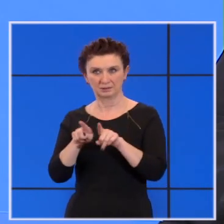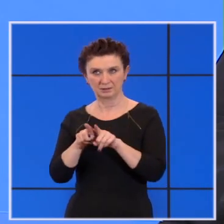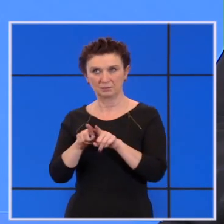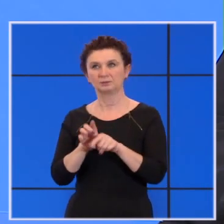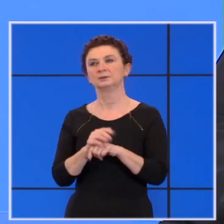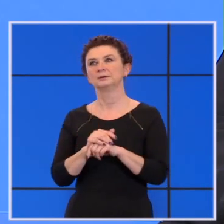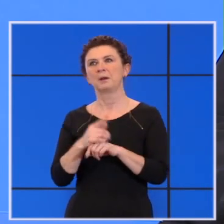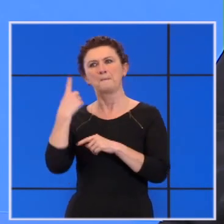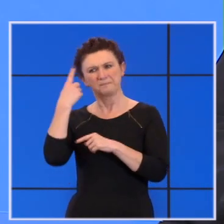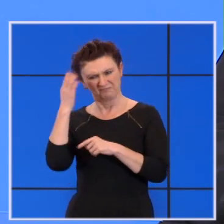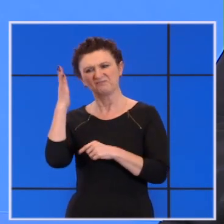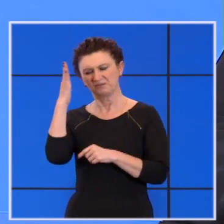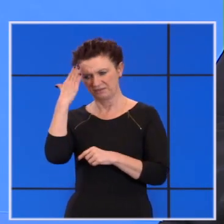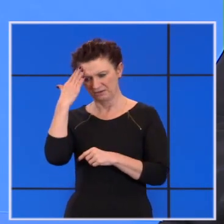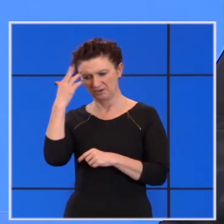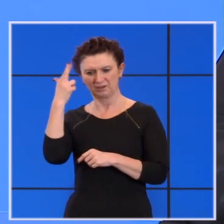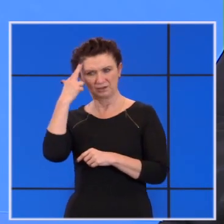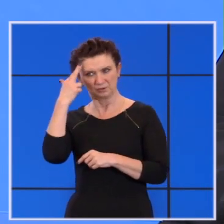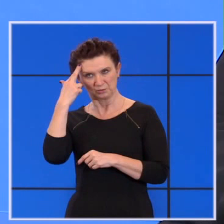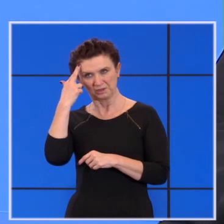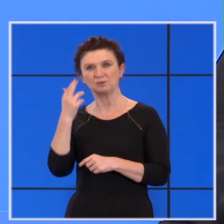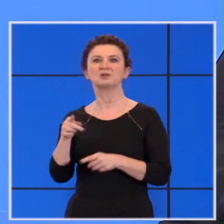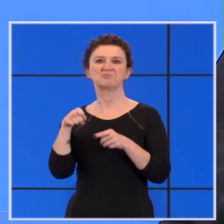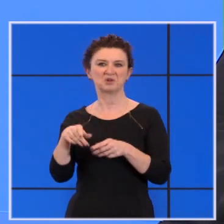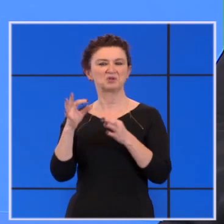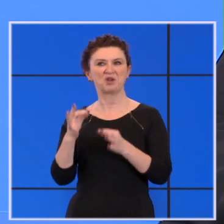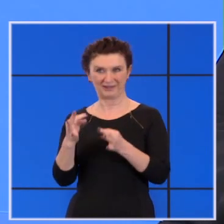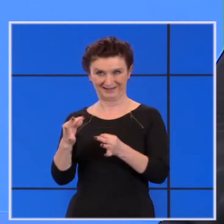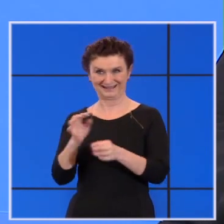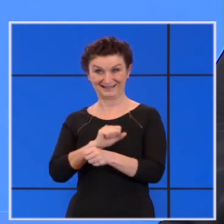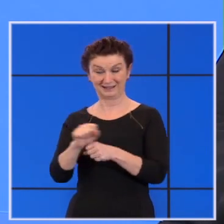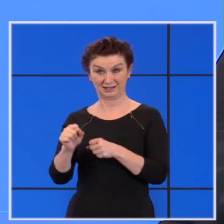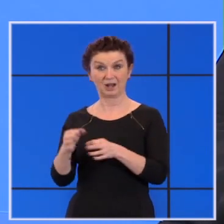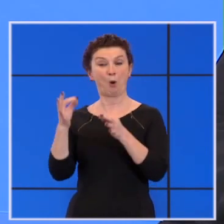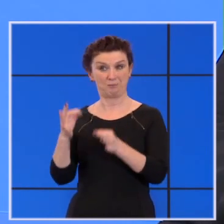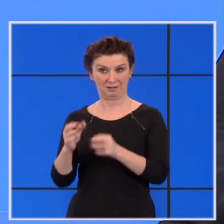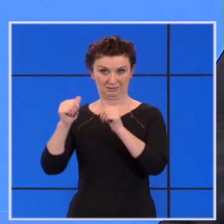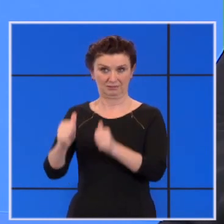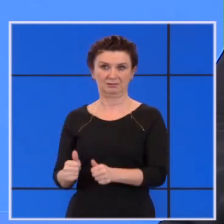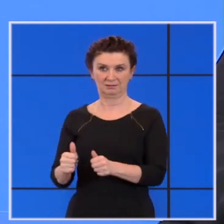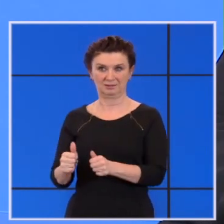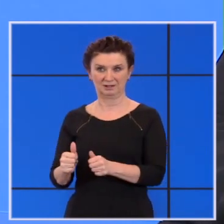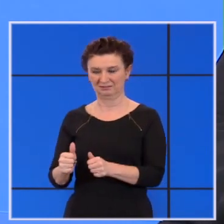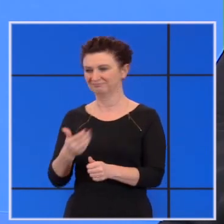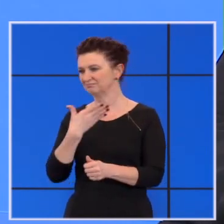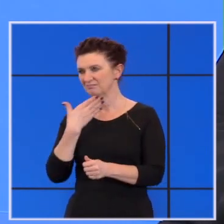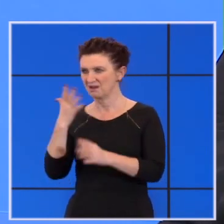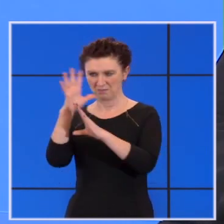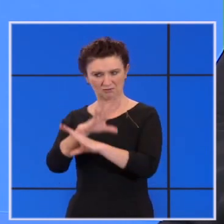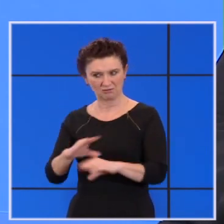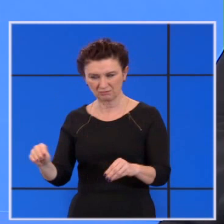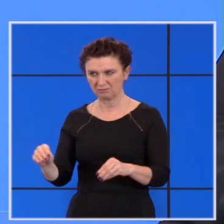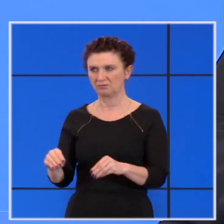sobie sprawę z tego, że obecny stan, czyli pewnego rodzaju bezprawie w tym obszarze, brak szacunku i właściwie mało